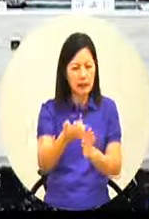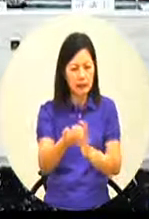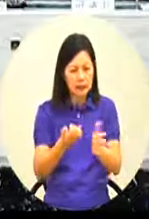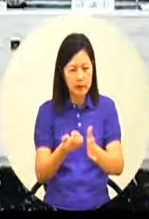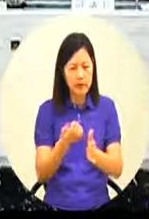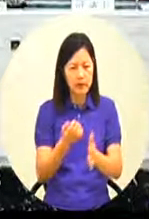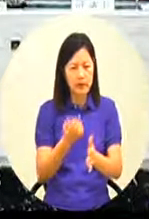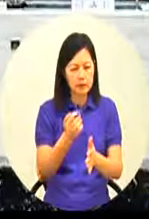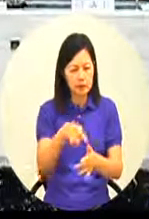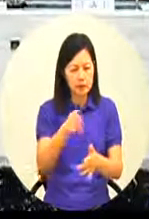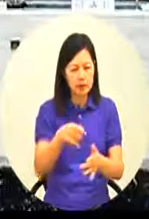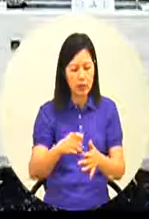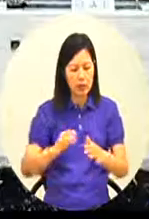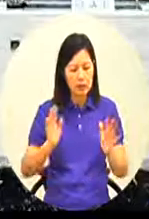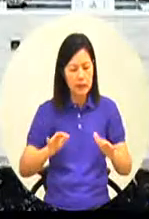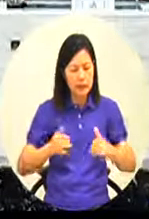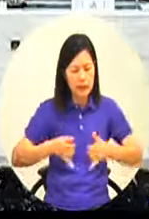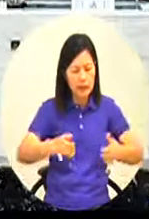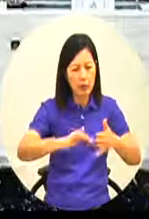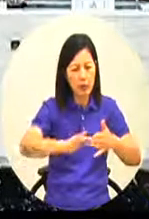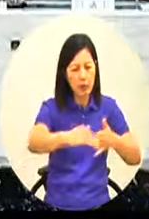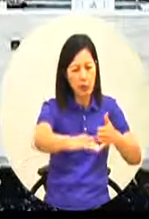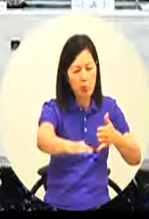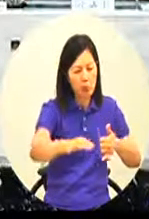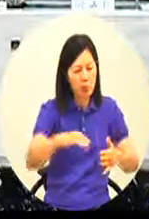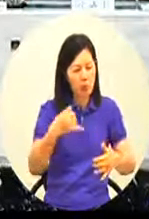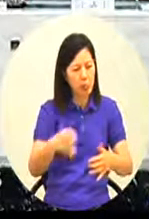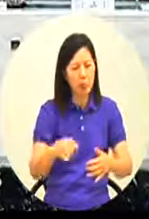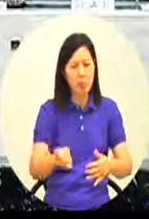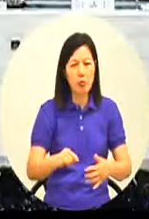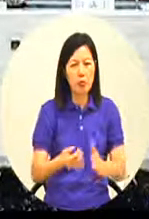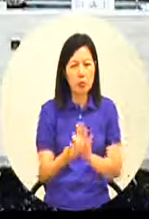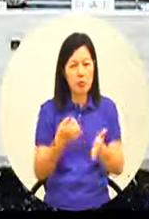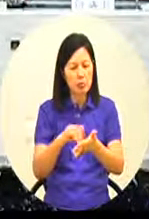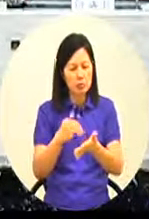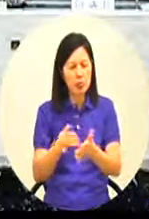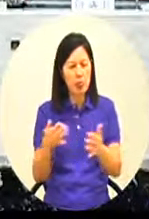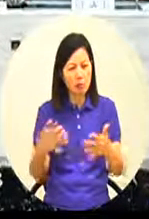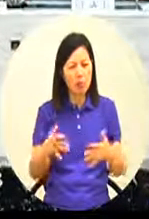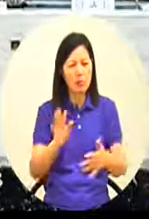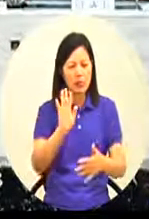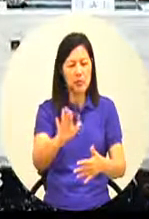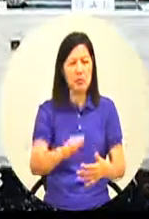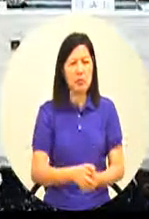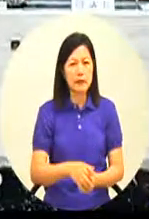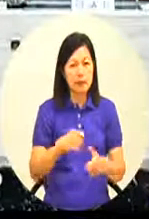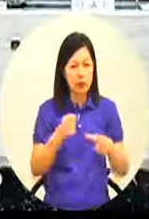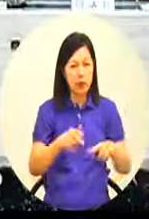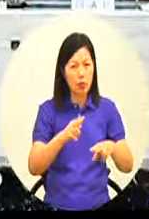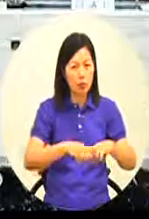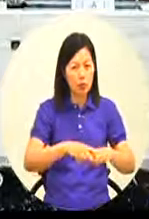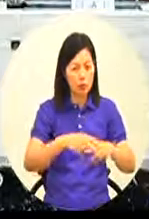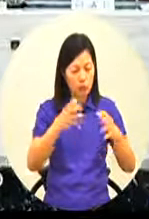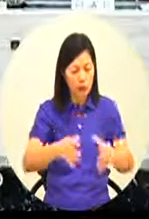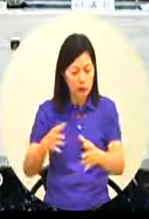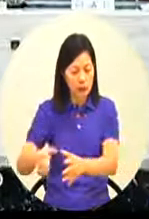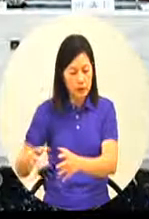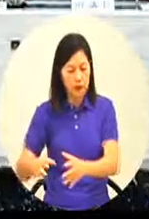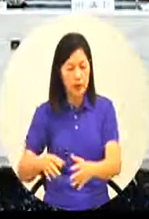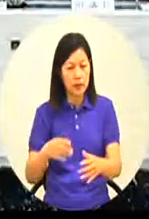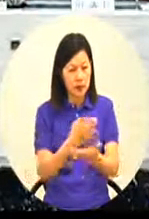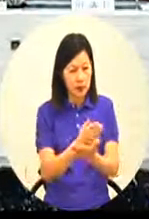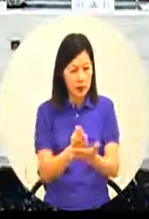路现在变得真的很糟，因为预算的问题以及公共设施等等的一个